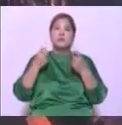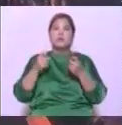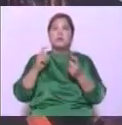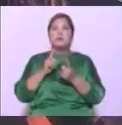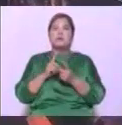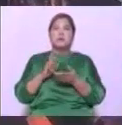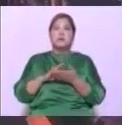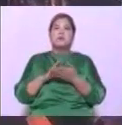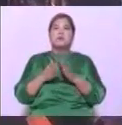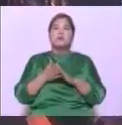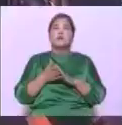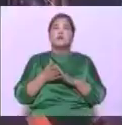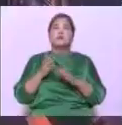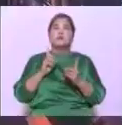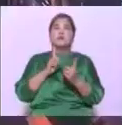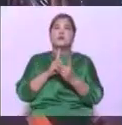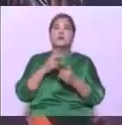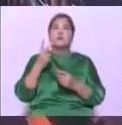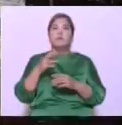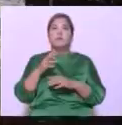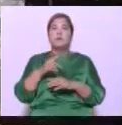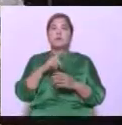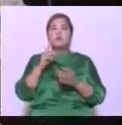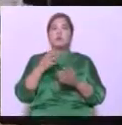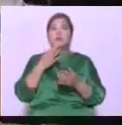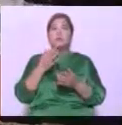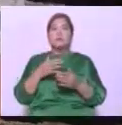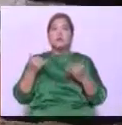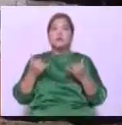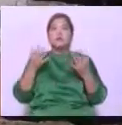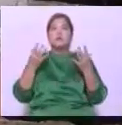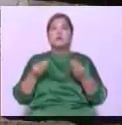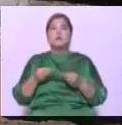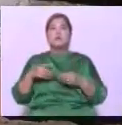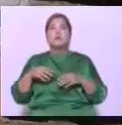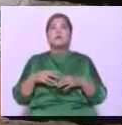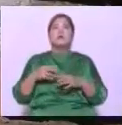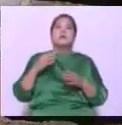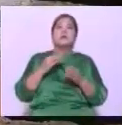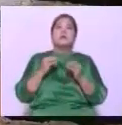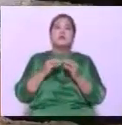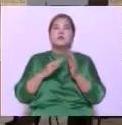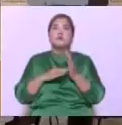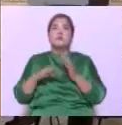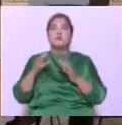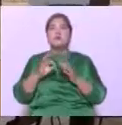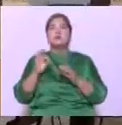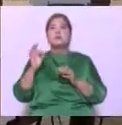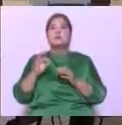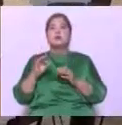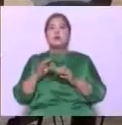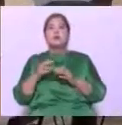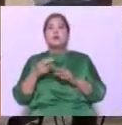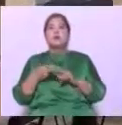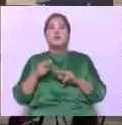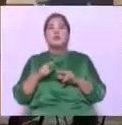предложения в ходе встречи был затронут ряд вопросов на сегодняшний день освоено 90% средств выделенных на развитие села